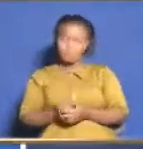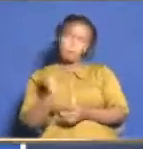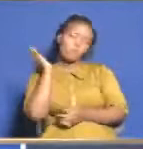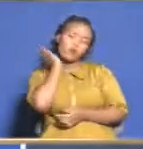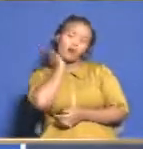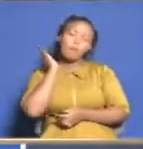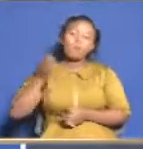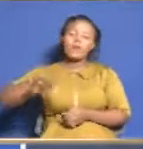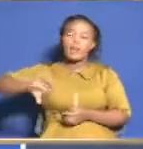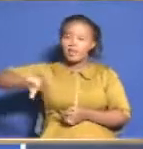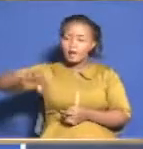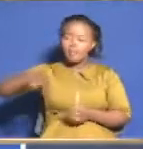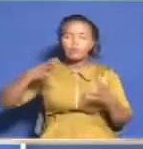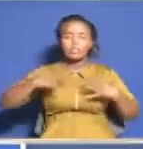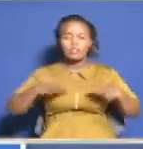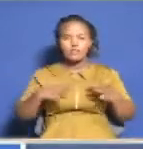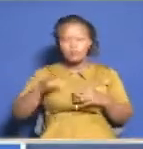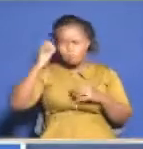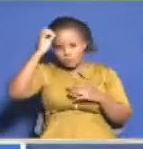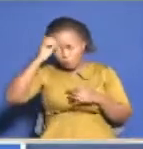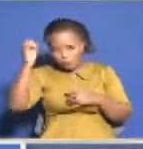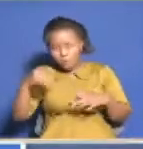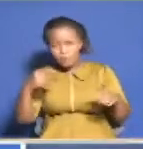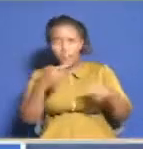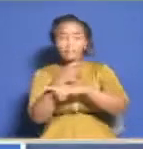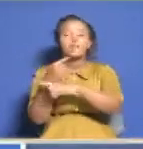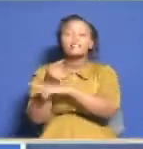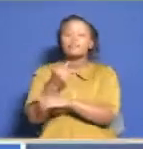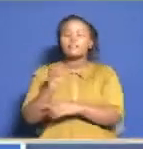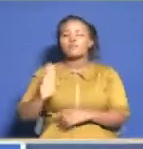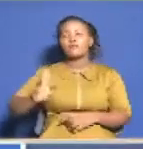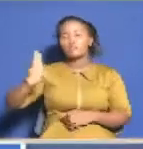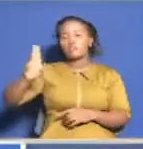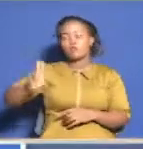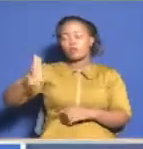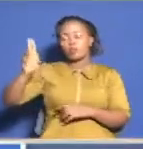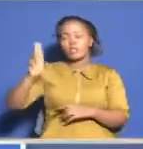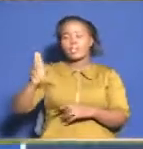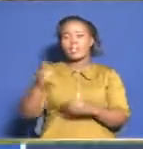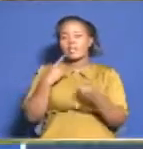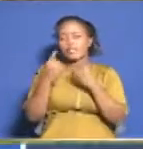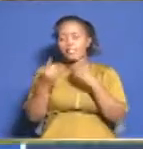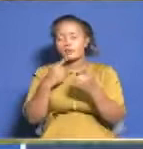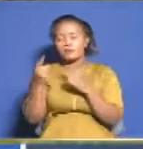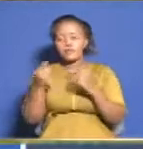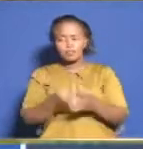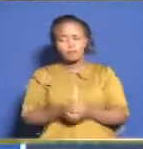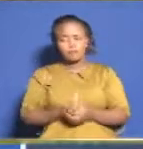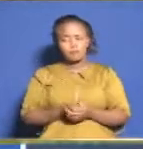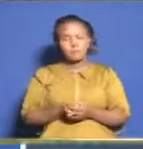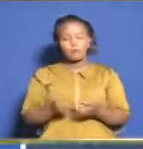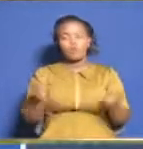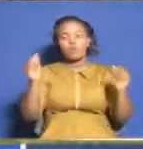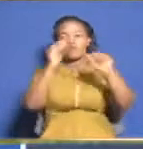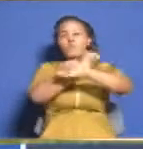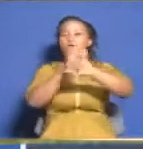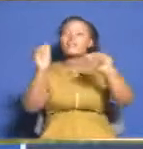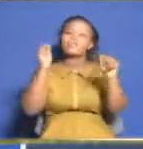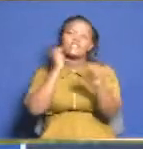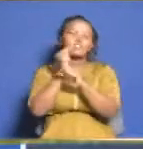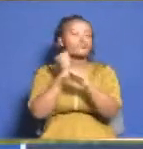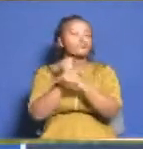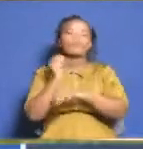wakazi walitoa maoni mseto kuhusu hotuba ya rais wakati wa sikukuu ya kitaifa. President is doing a noble job. He